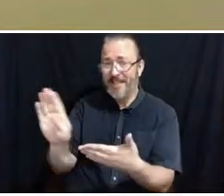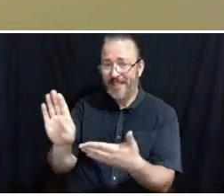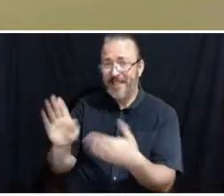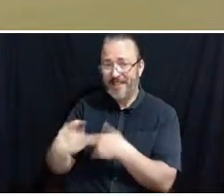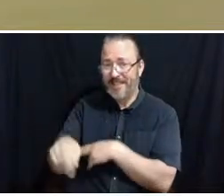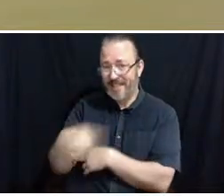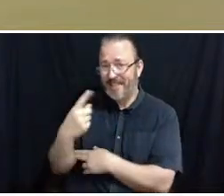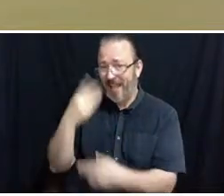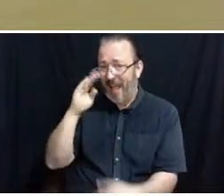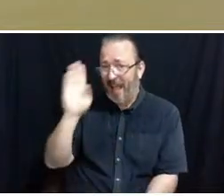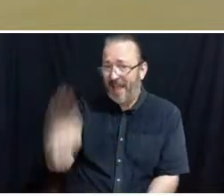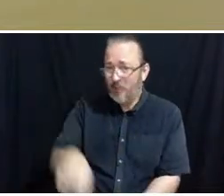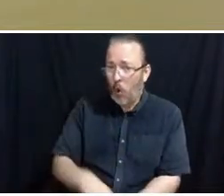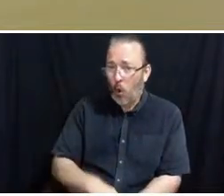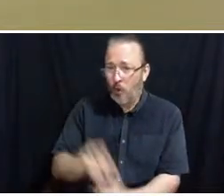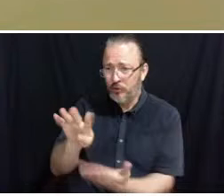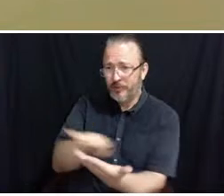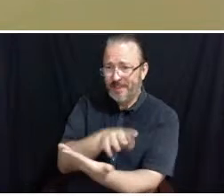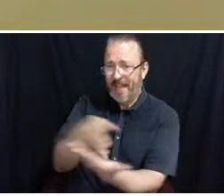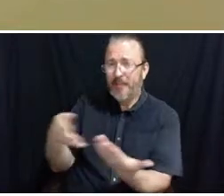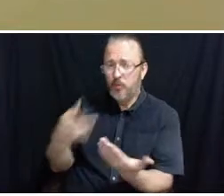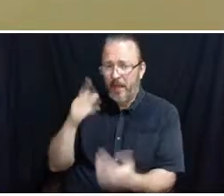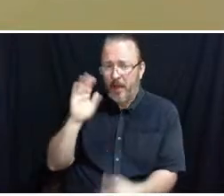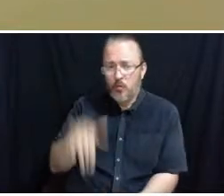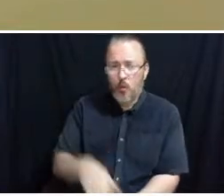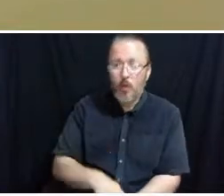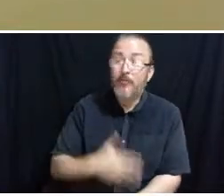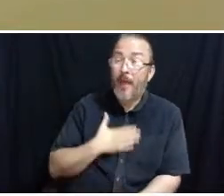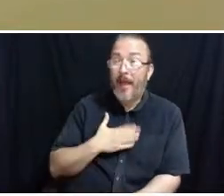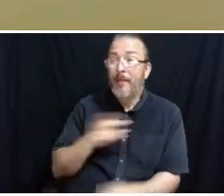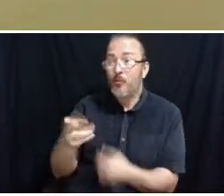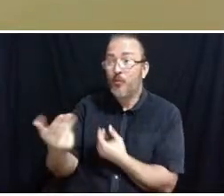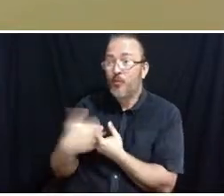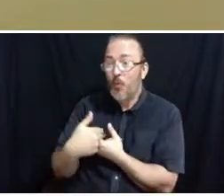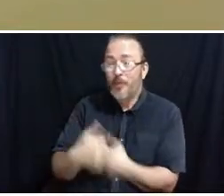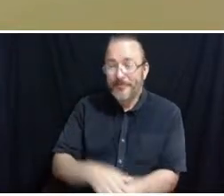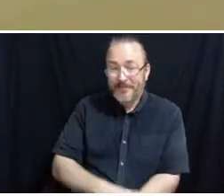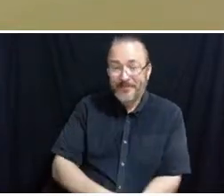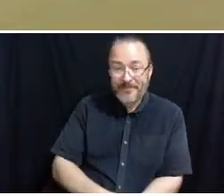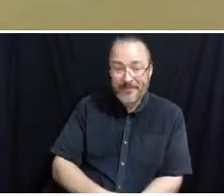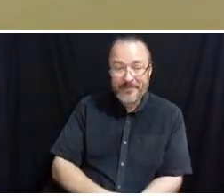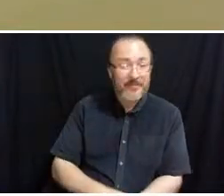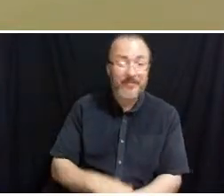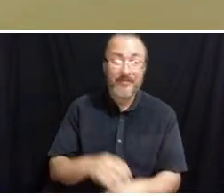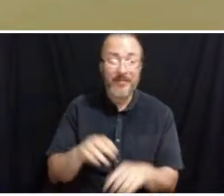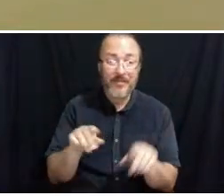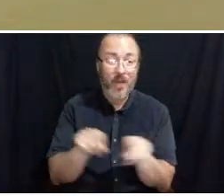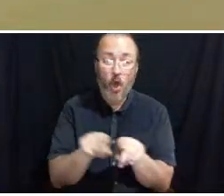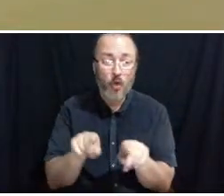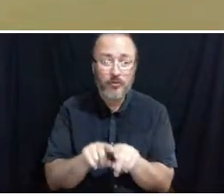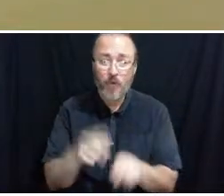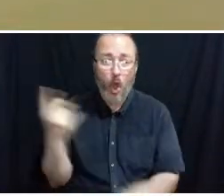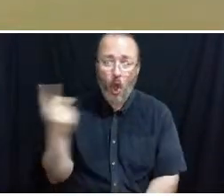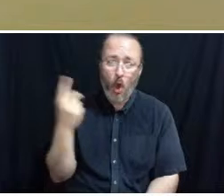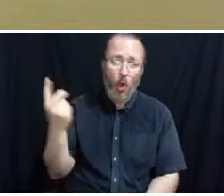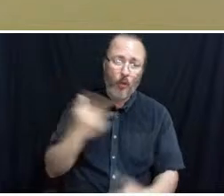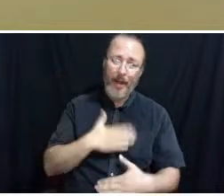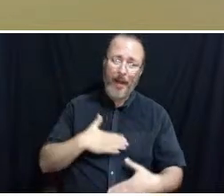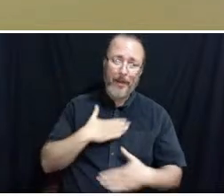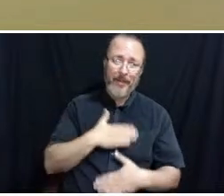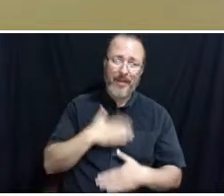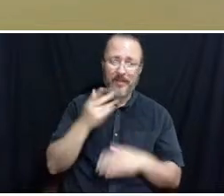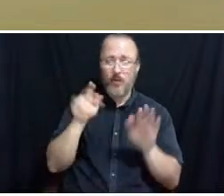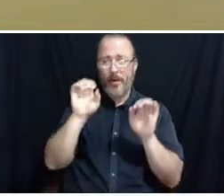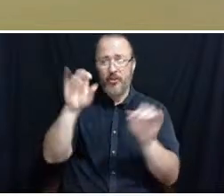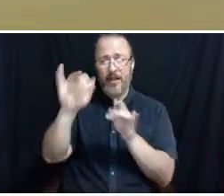que vous avez un emploi du temps très chargé aujourd'hui. Et donc, je vous remercie d'avoir participé à la réunion. Ça a toujours été un plaisir pour